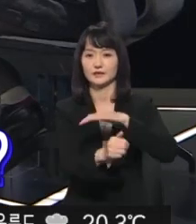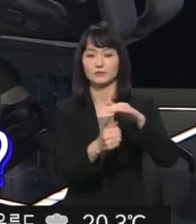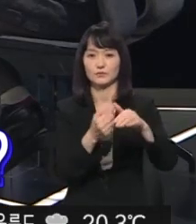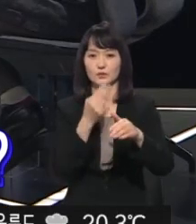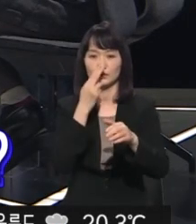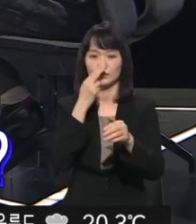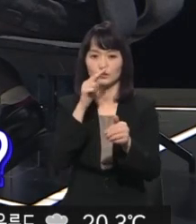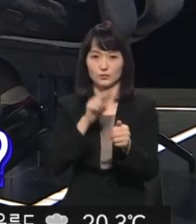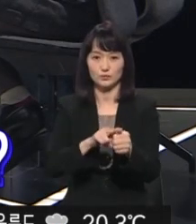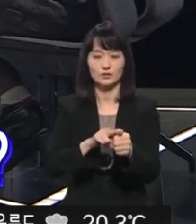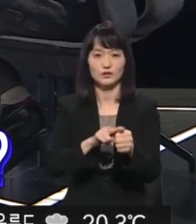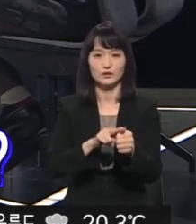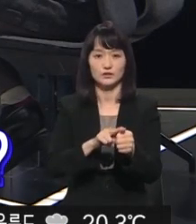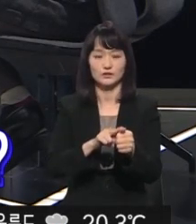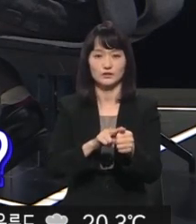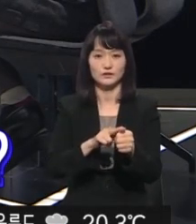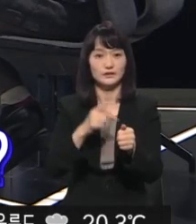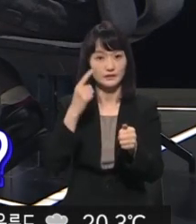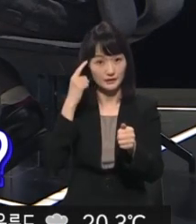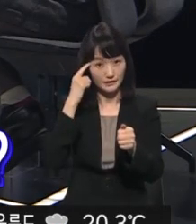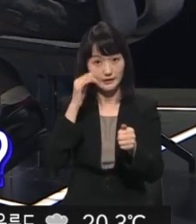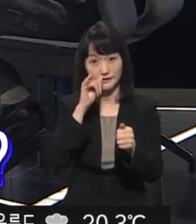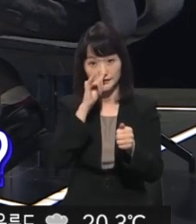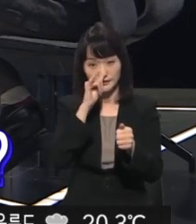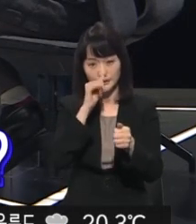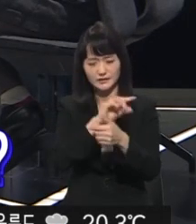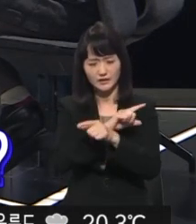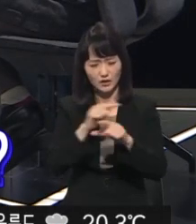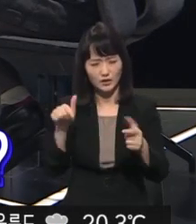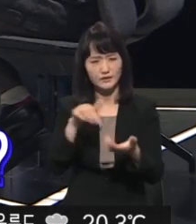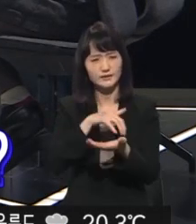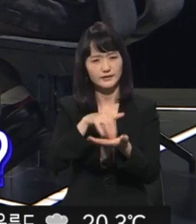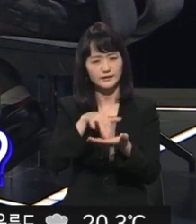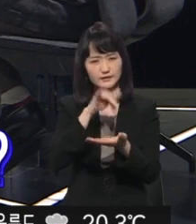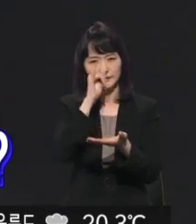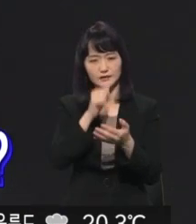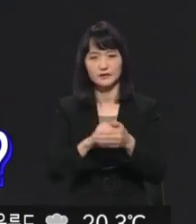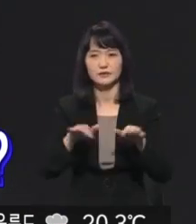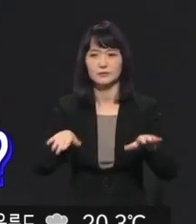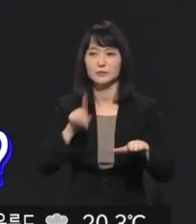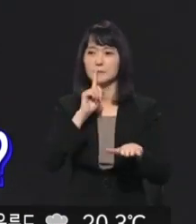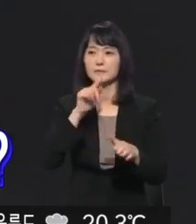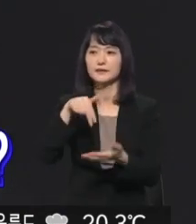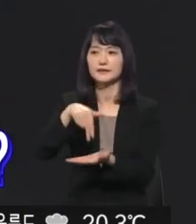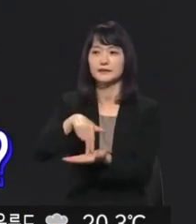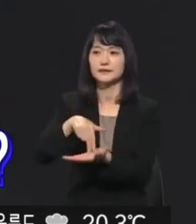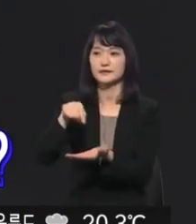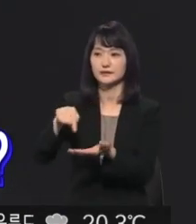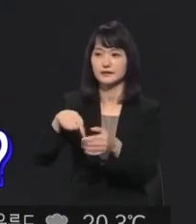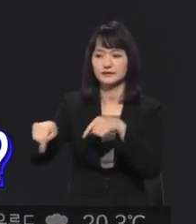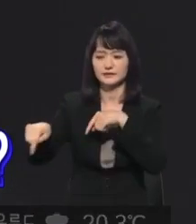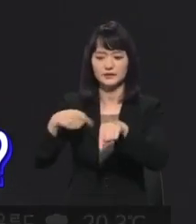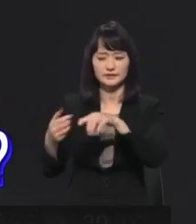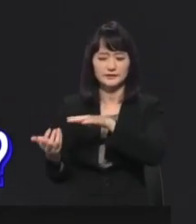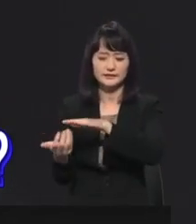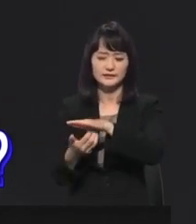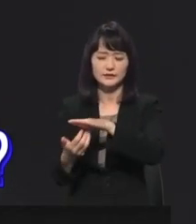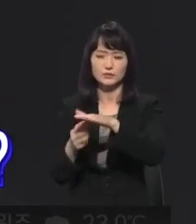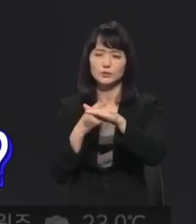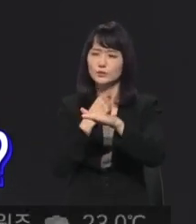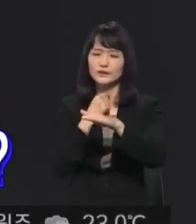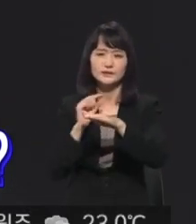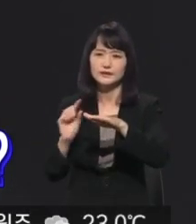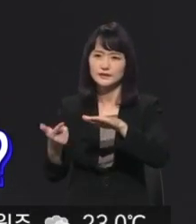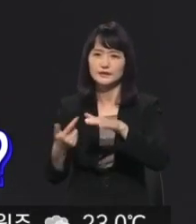주제 하니까 이런 저런 계산이 들어가겠지만 저는 이번에 이 발언 니라 입장은 크게 정치적 계산을 좀 보고 싶지 않아요 일단